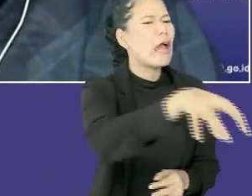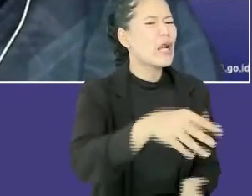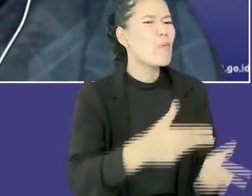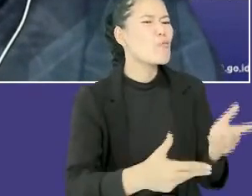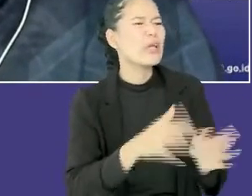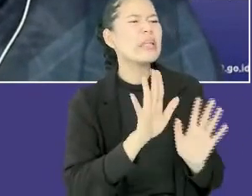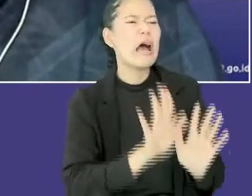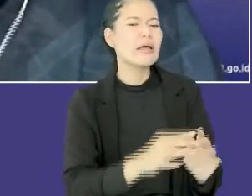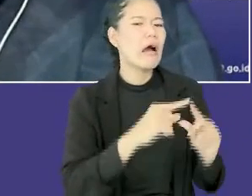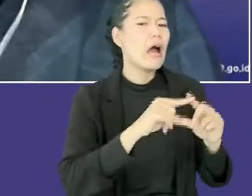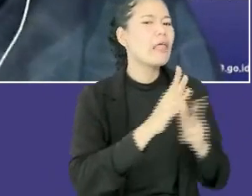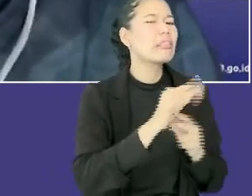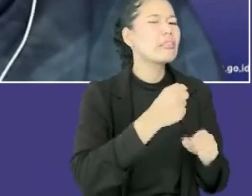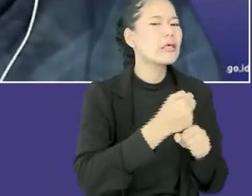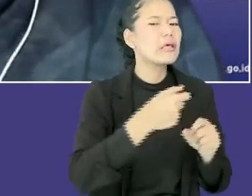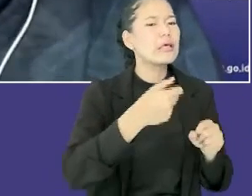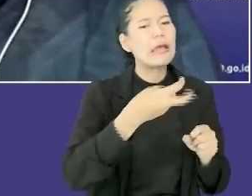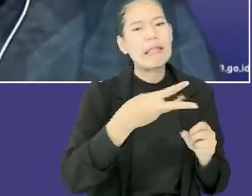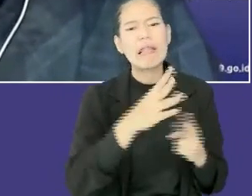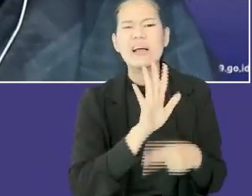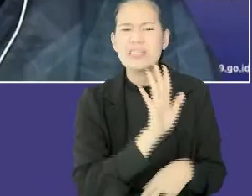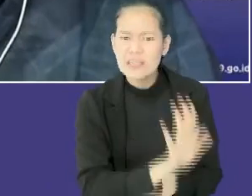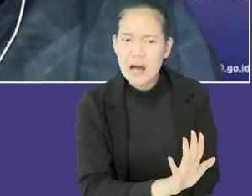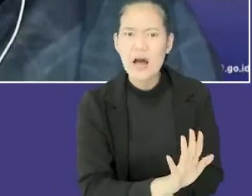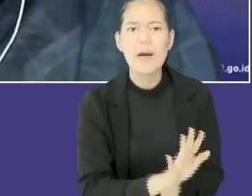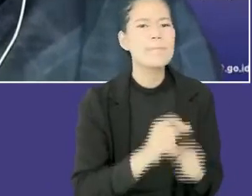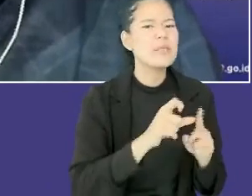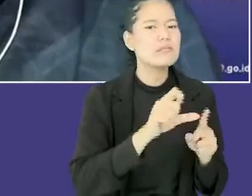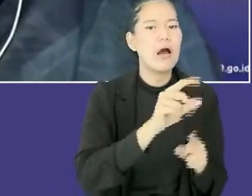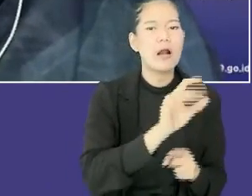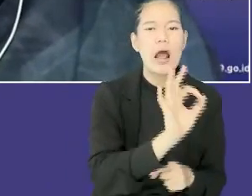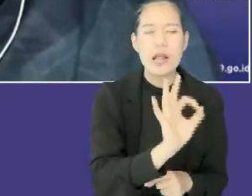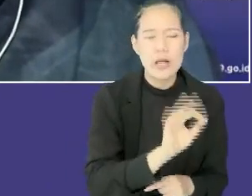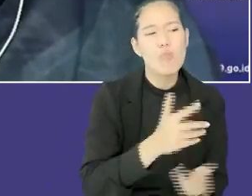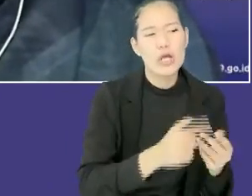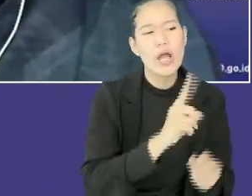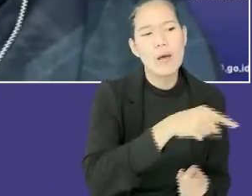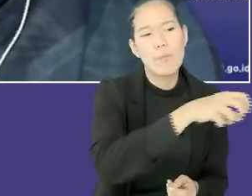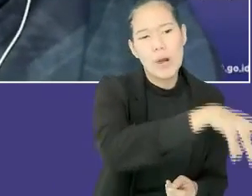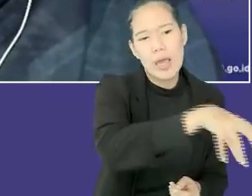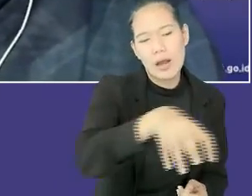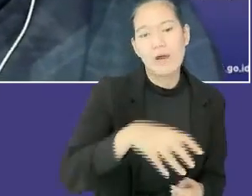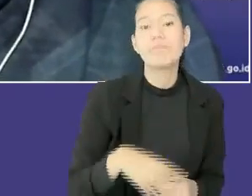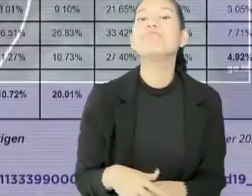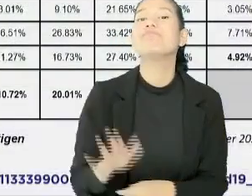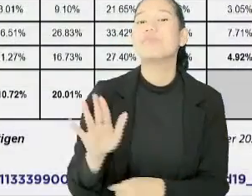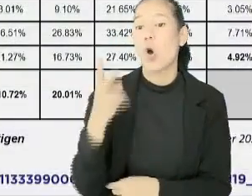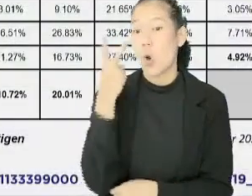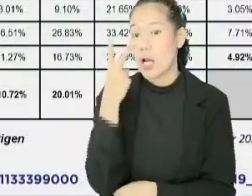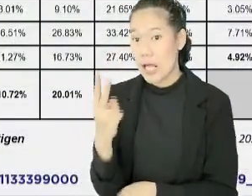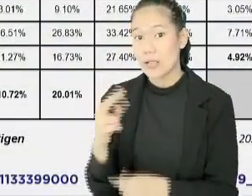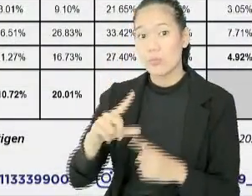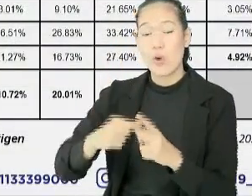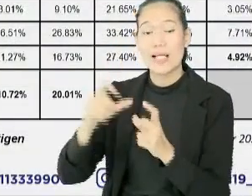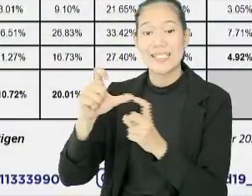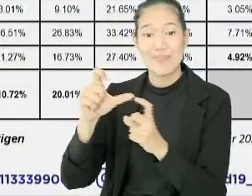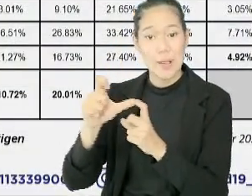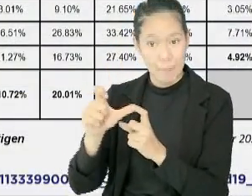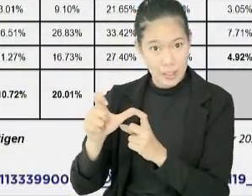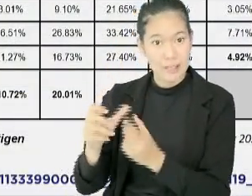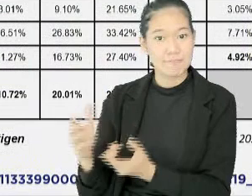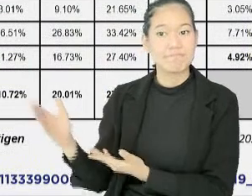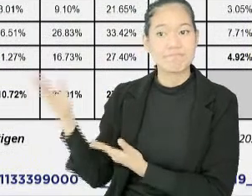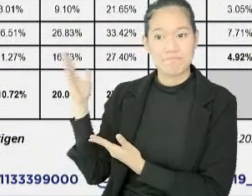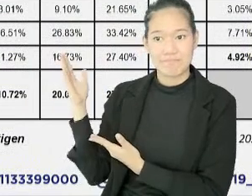pegangnya antigen oke nah kalau dilihat disini dokter Lula yang di bulan September ini